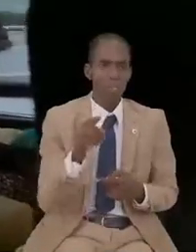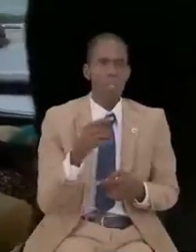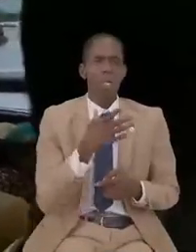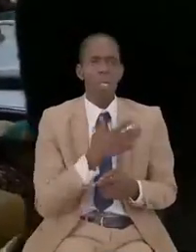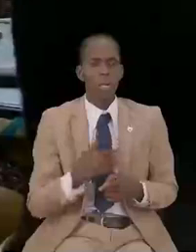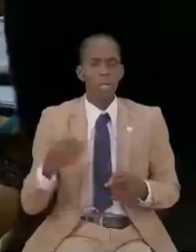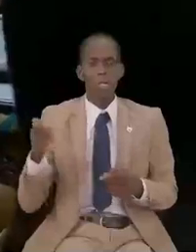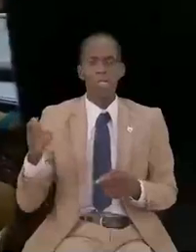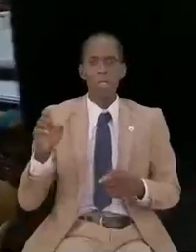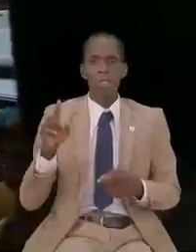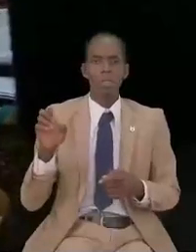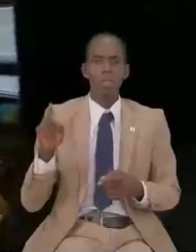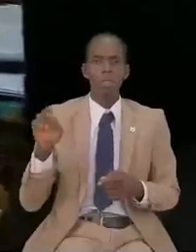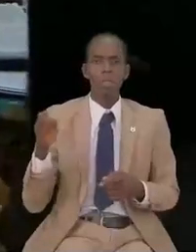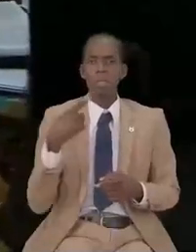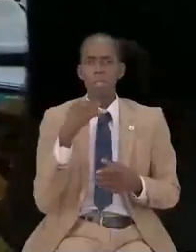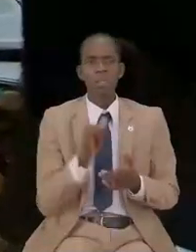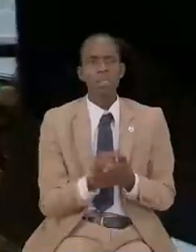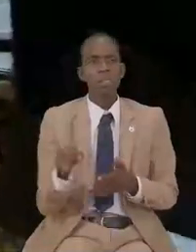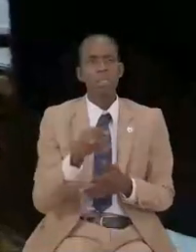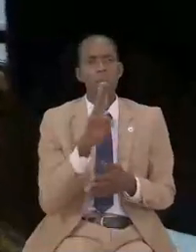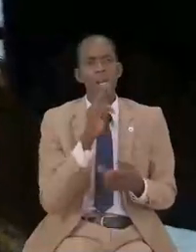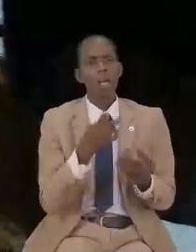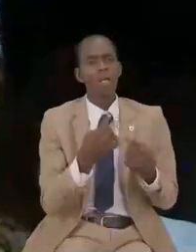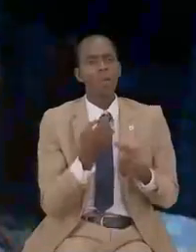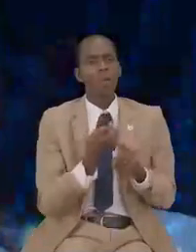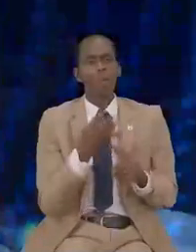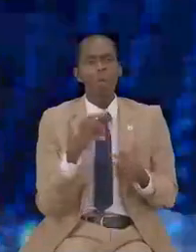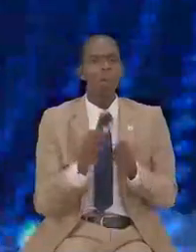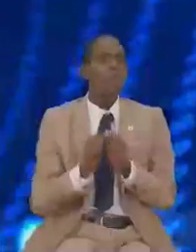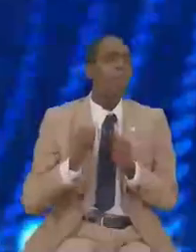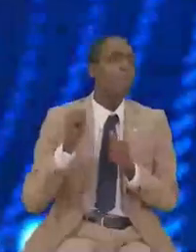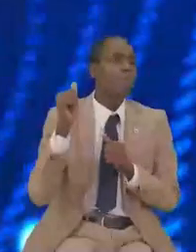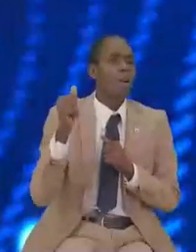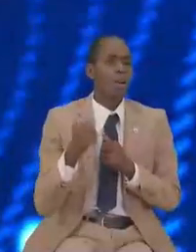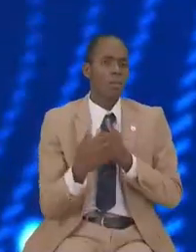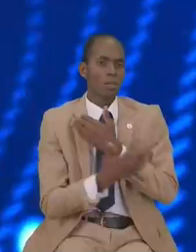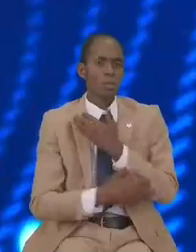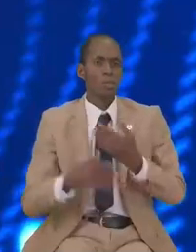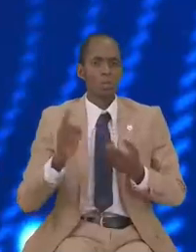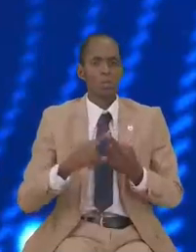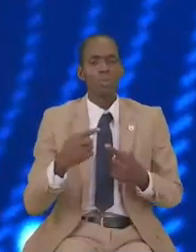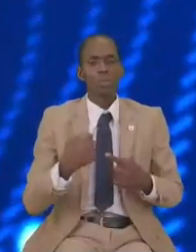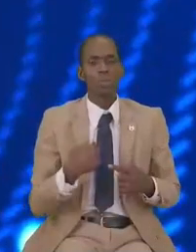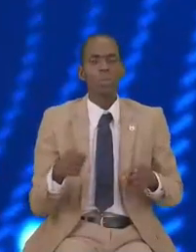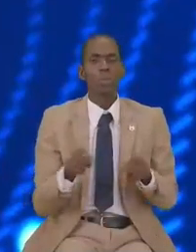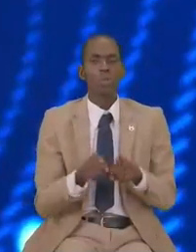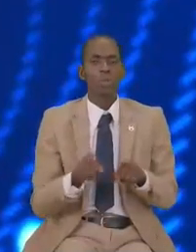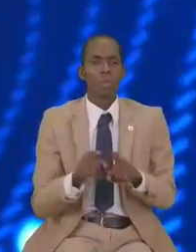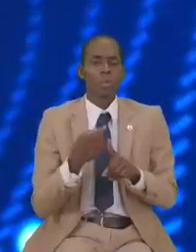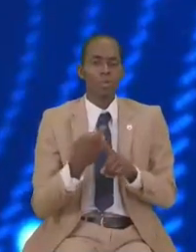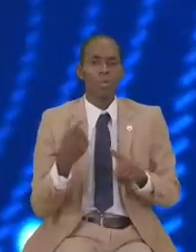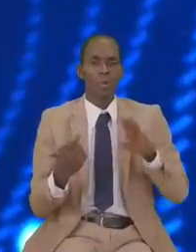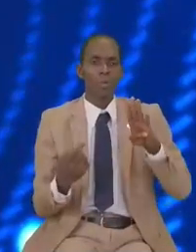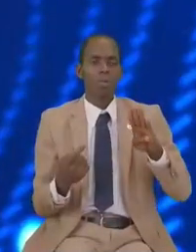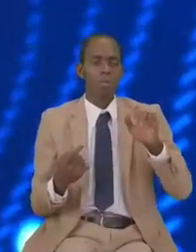Ézéchia répondit, ils sont venus vers moi d'un pays éloigné de